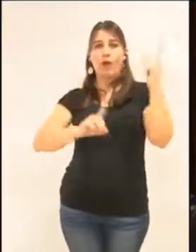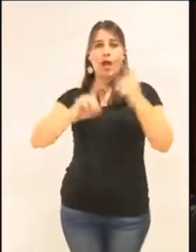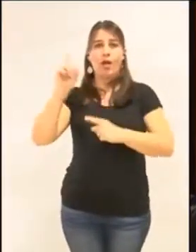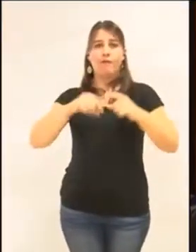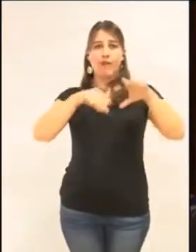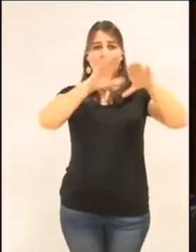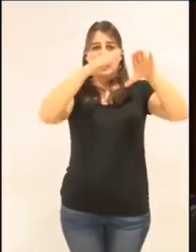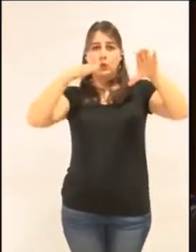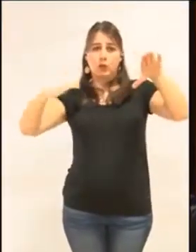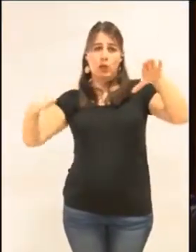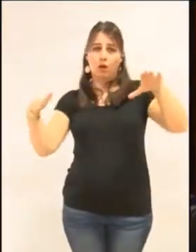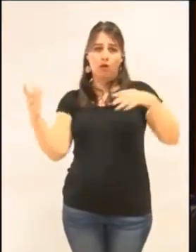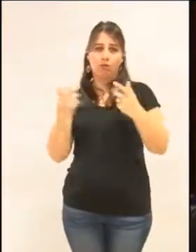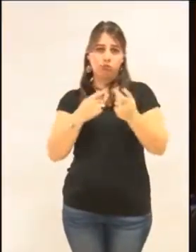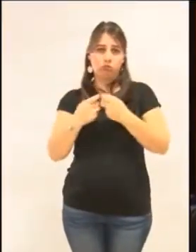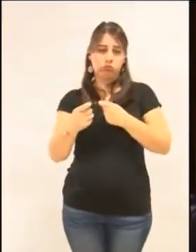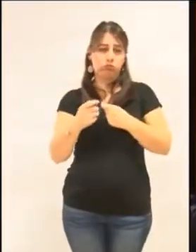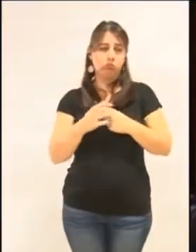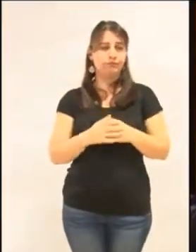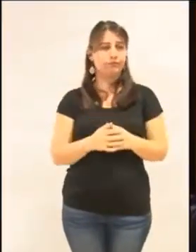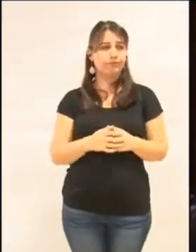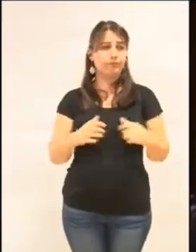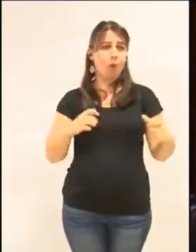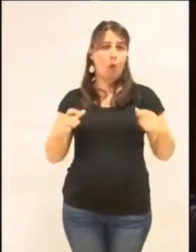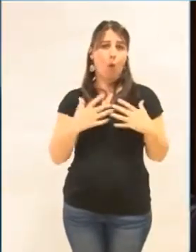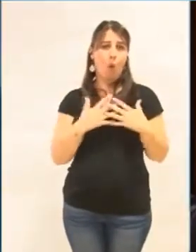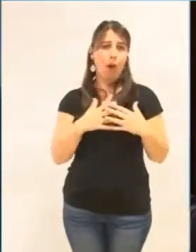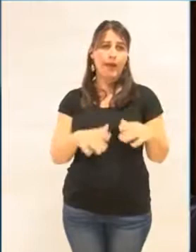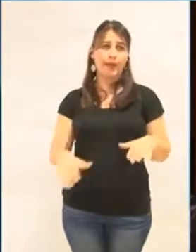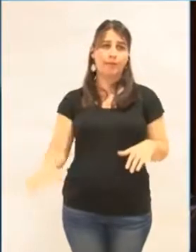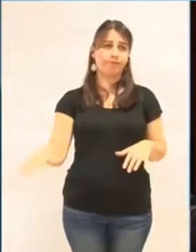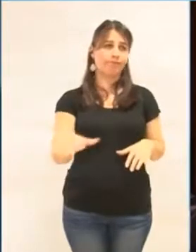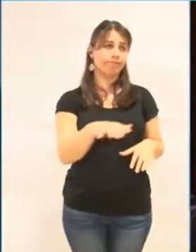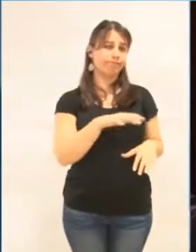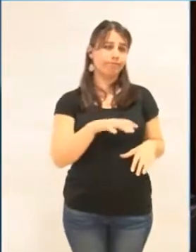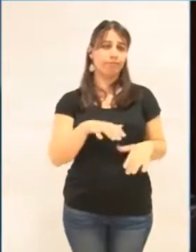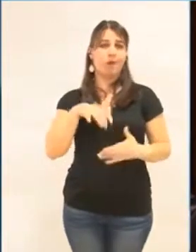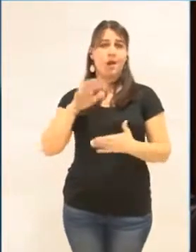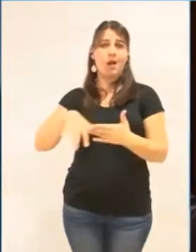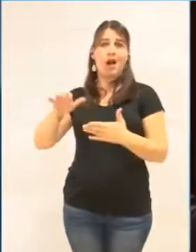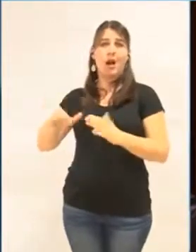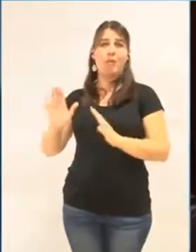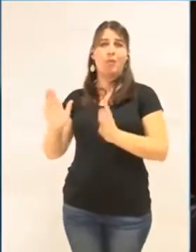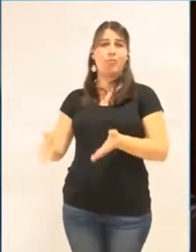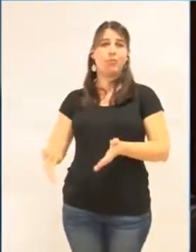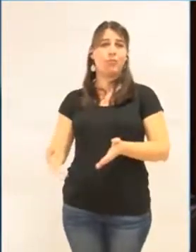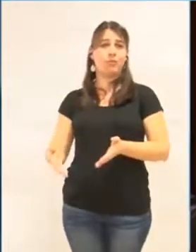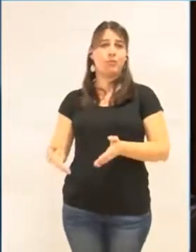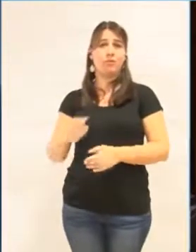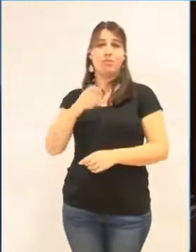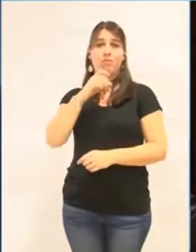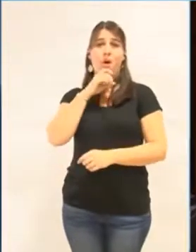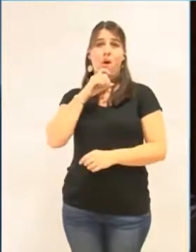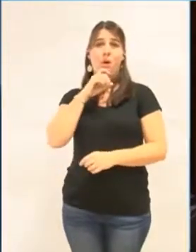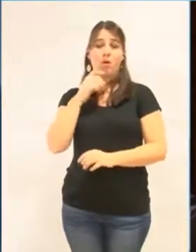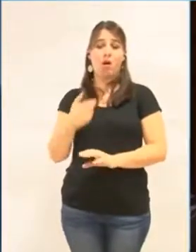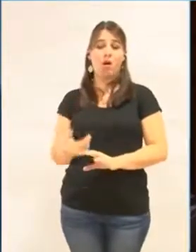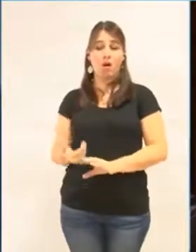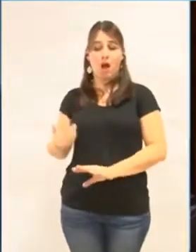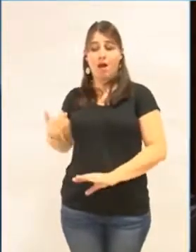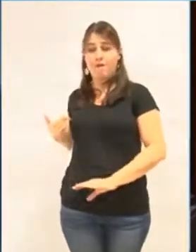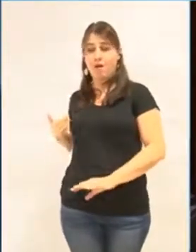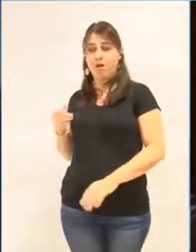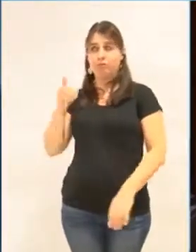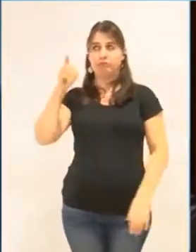Nous ne pouvons pas ne pas noter, mes chers collègues, qu'avant même que le rapport soit définitif, la Chambre a